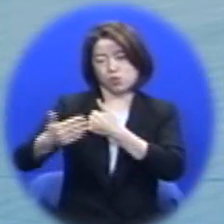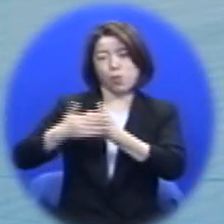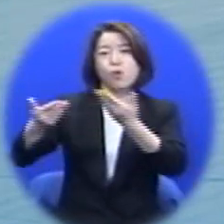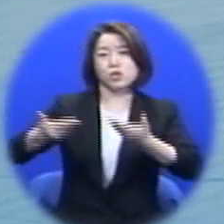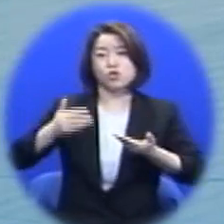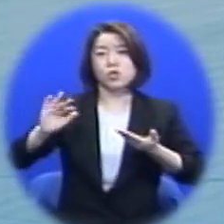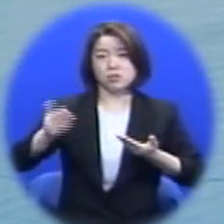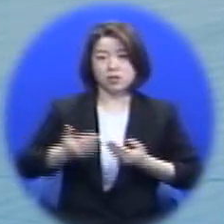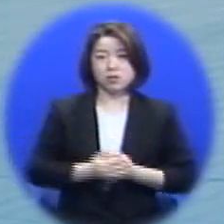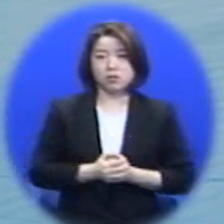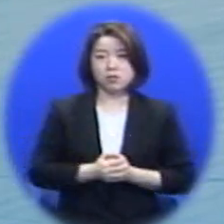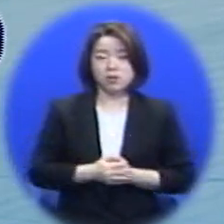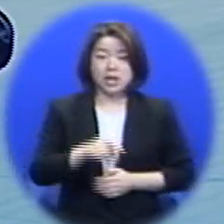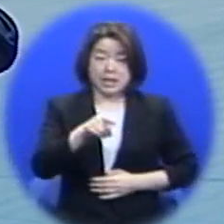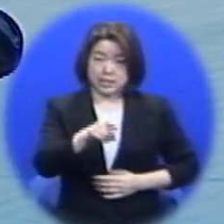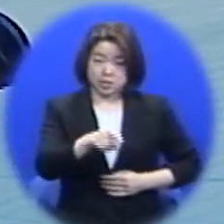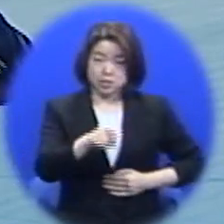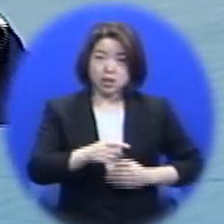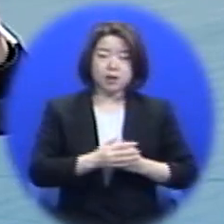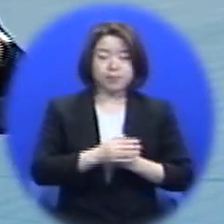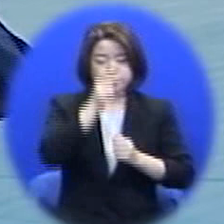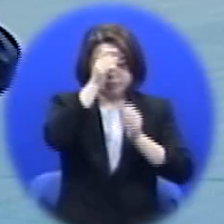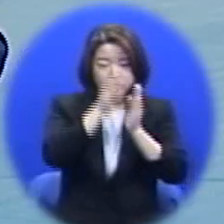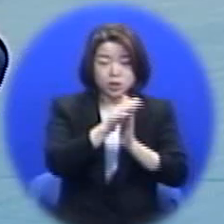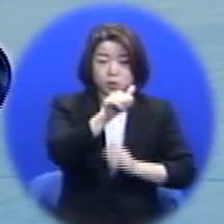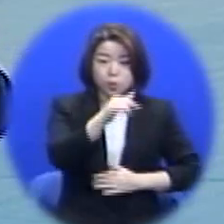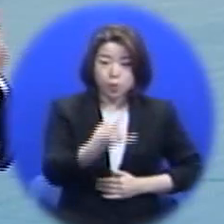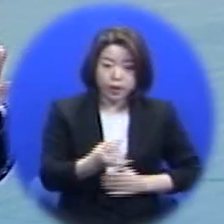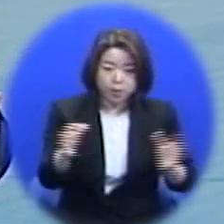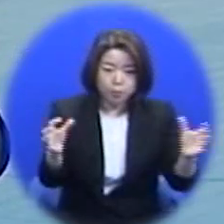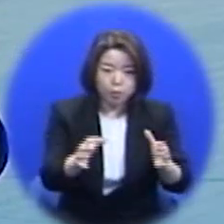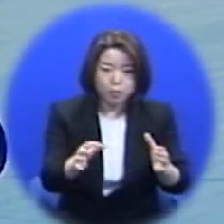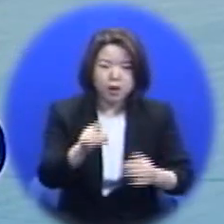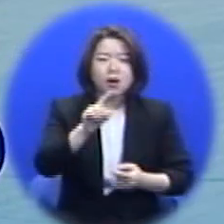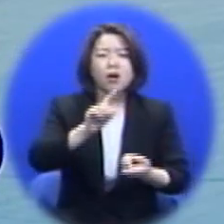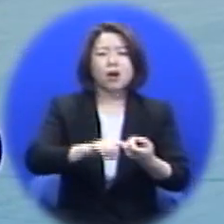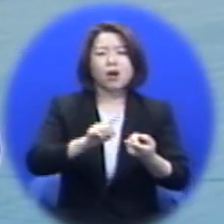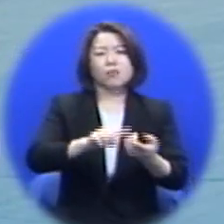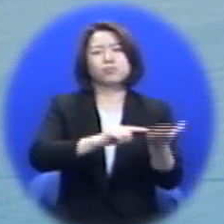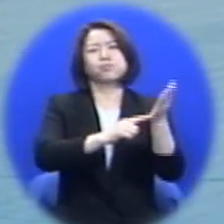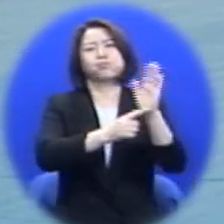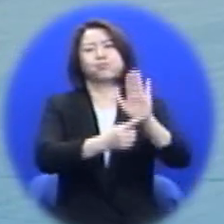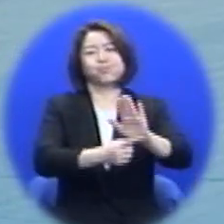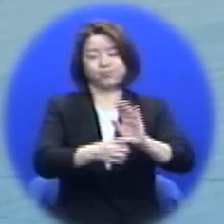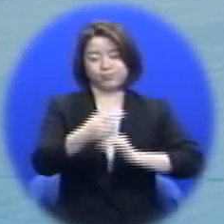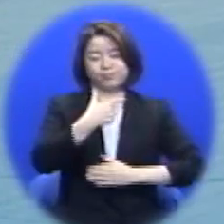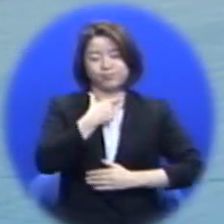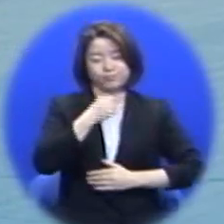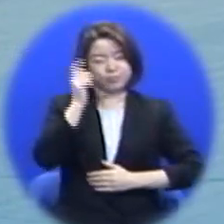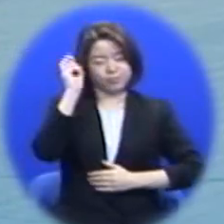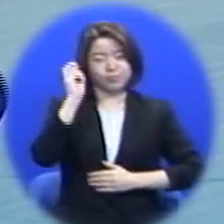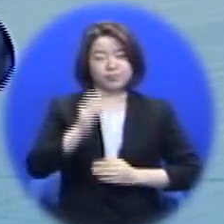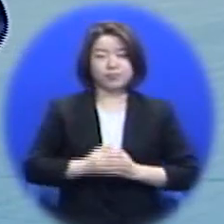일입니다. 근데 그게 그 기도의 모임에서 그대로 드러나 있는 것입니다.